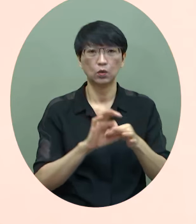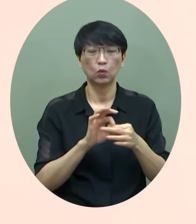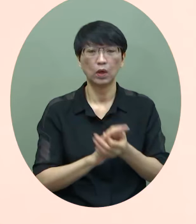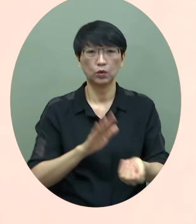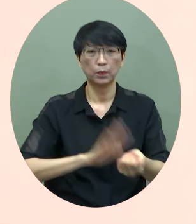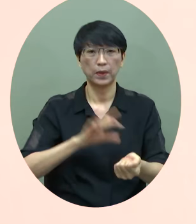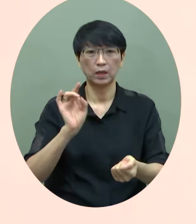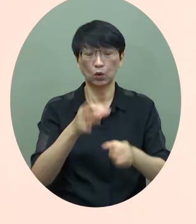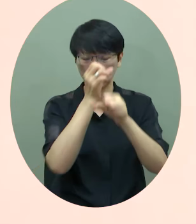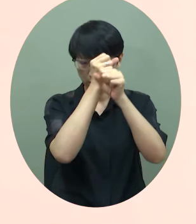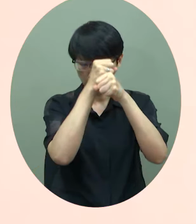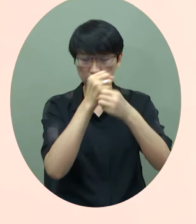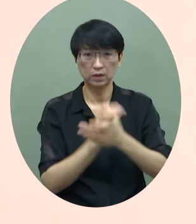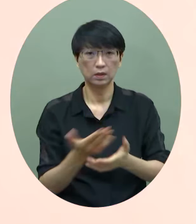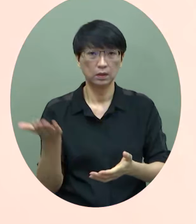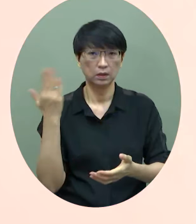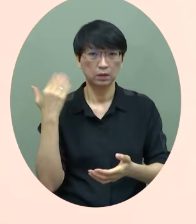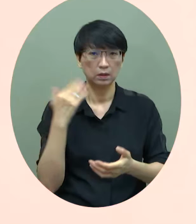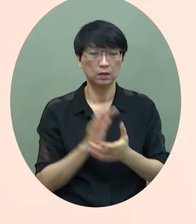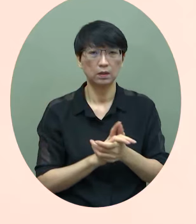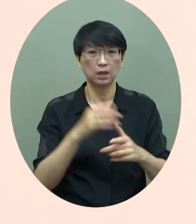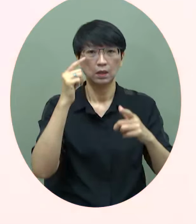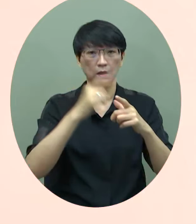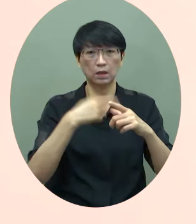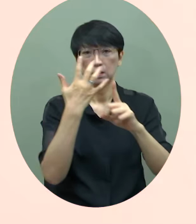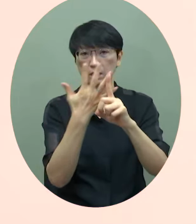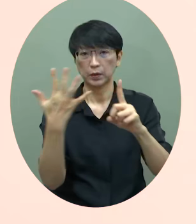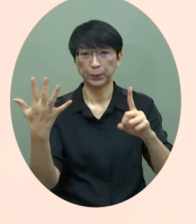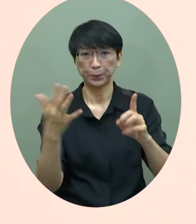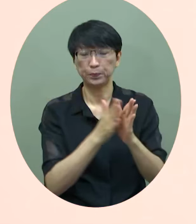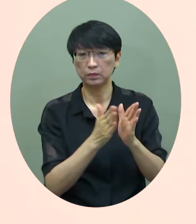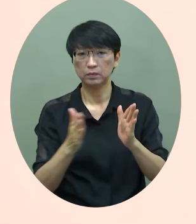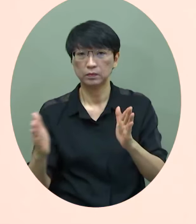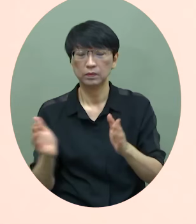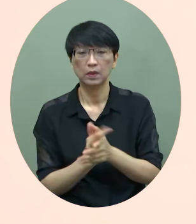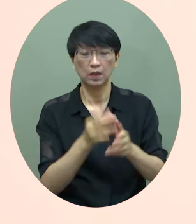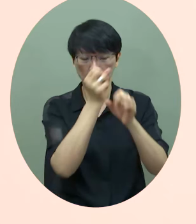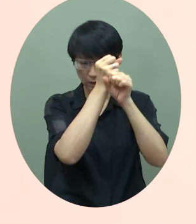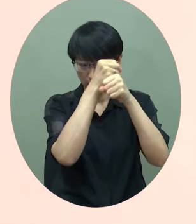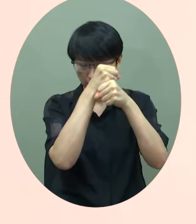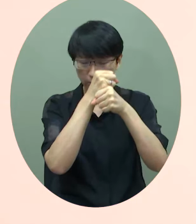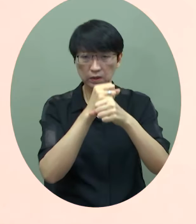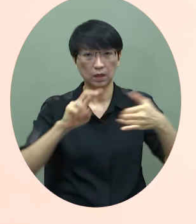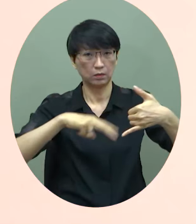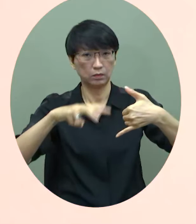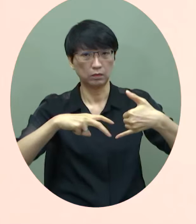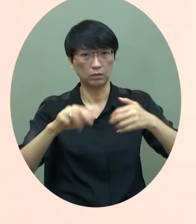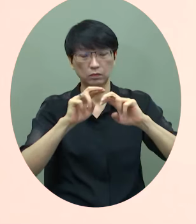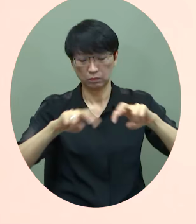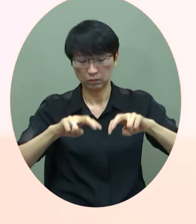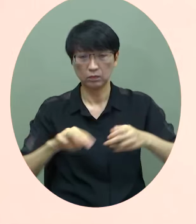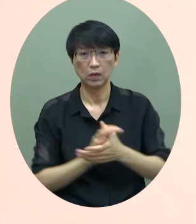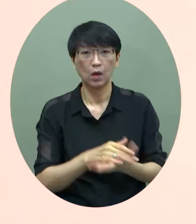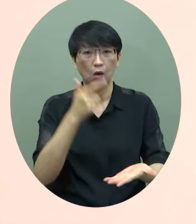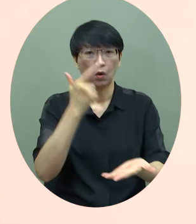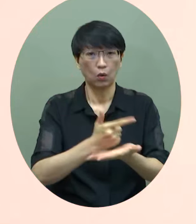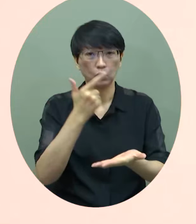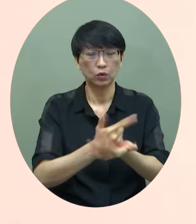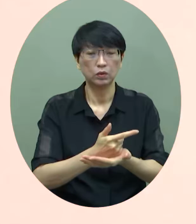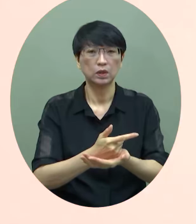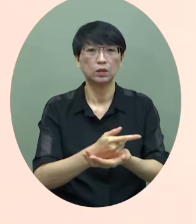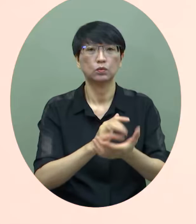毒的檢測在過去15個月多些檢測對於我們的抗疫是至關重要